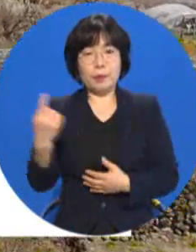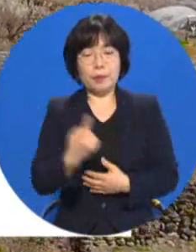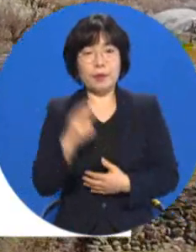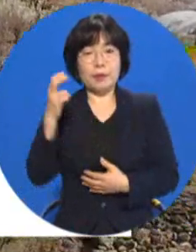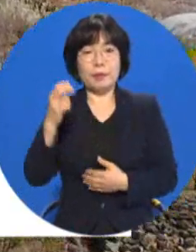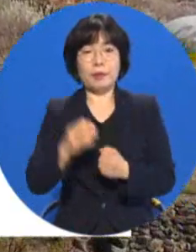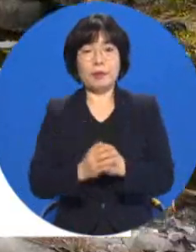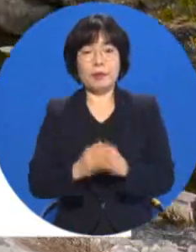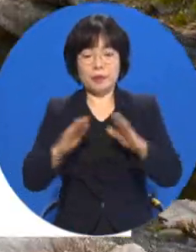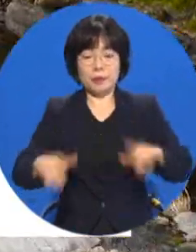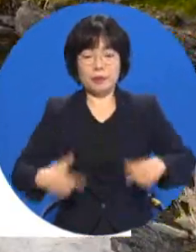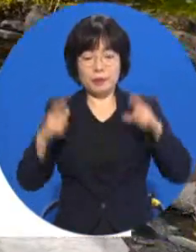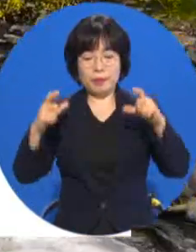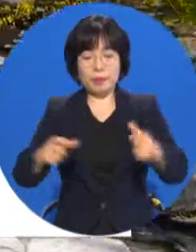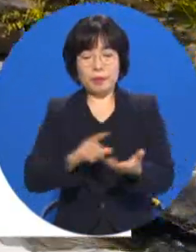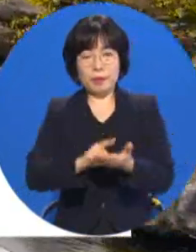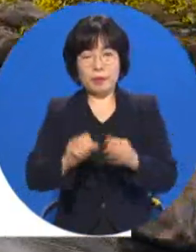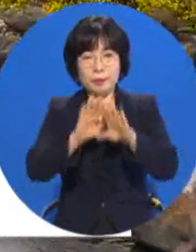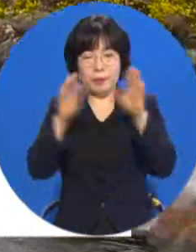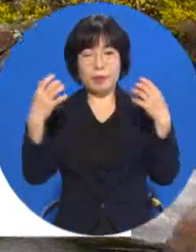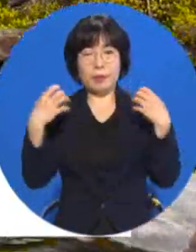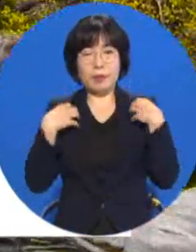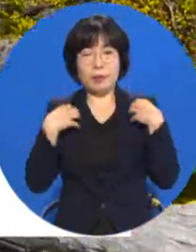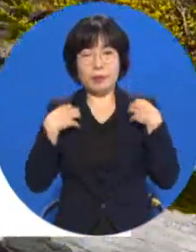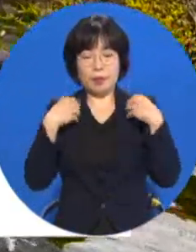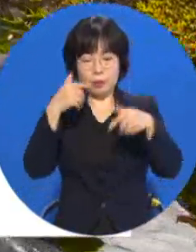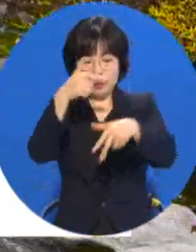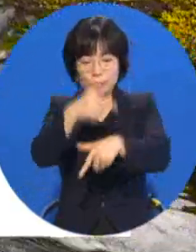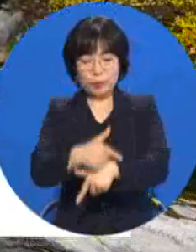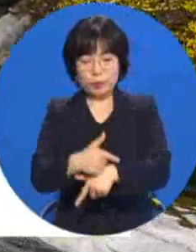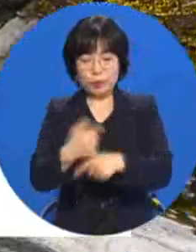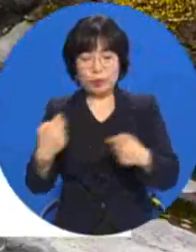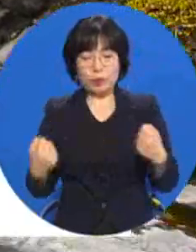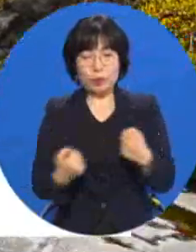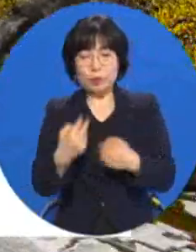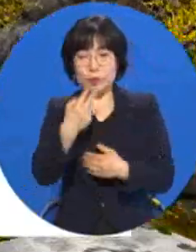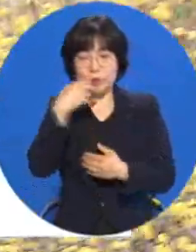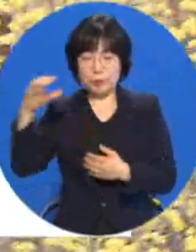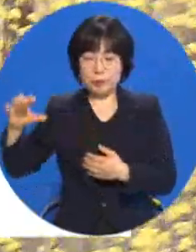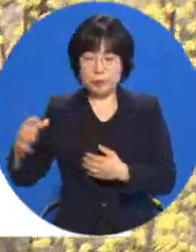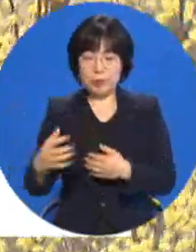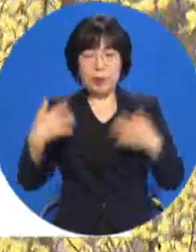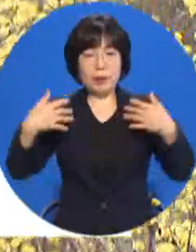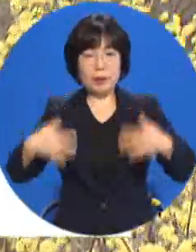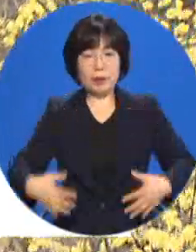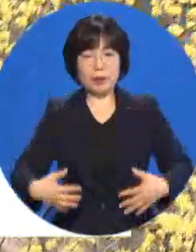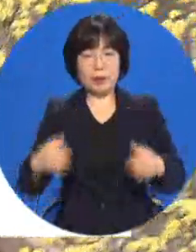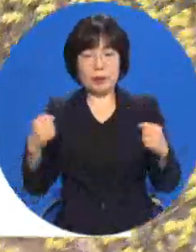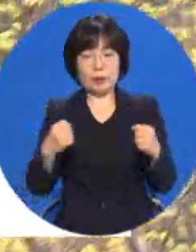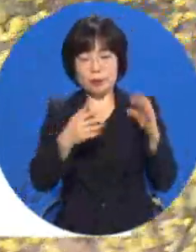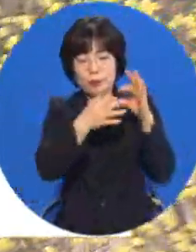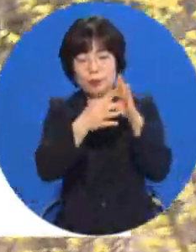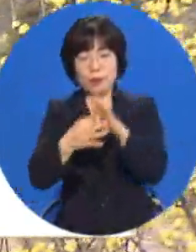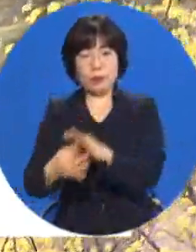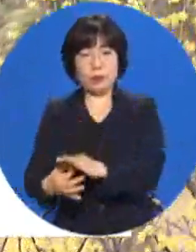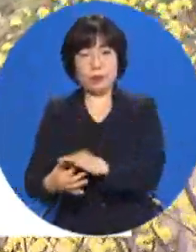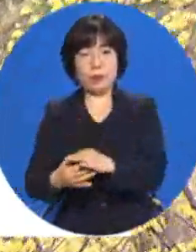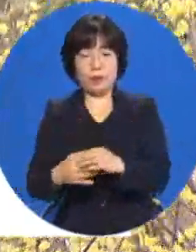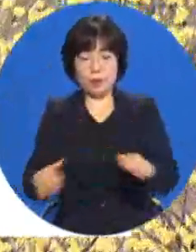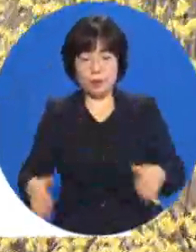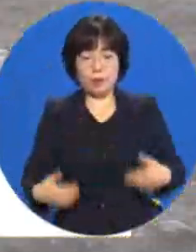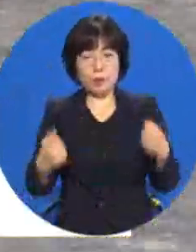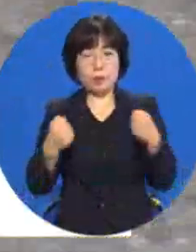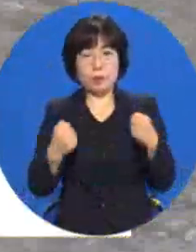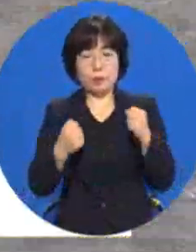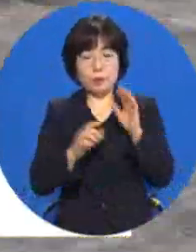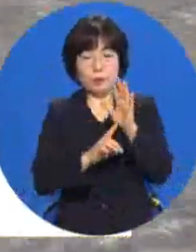전망됩니다. 광주지방기상청은 북쪽 찬 공기의 세력이 약했던 이번 겨울의 영향이 이어지면서 올 봄